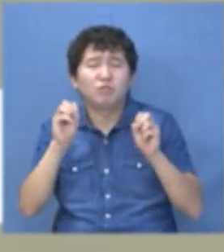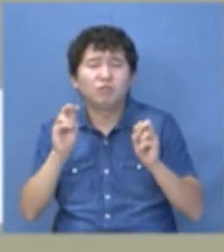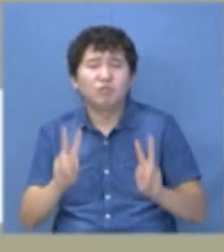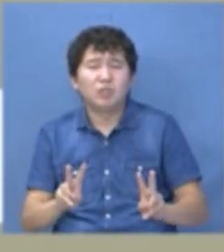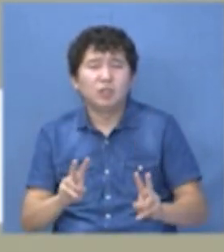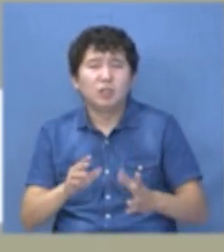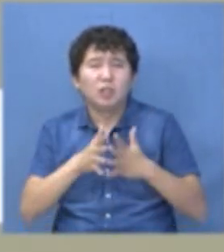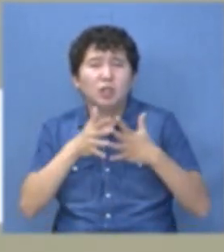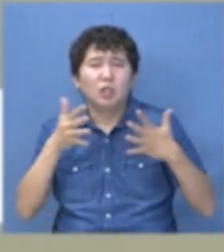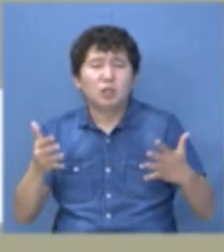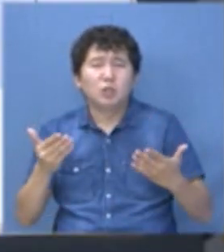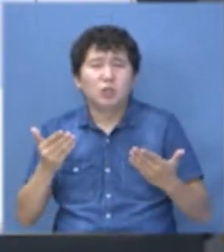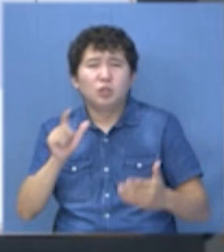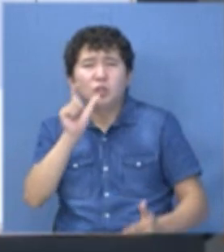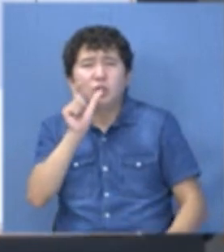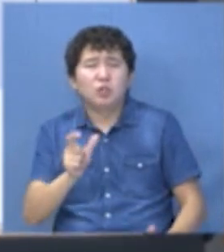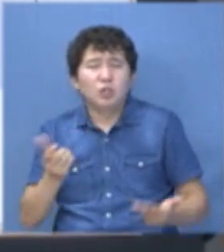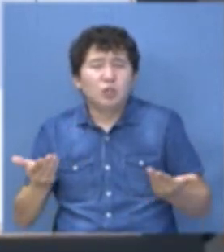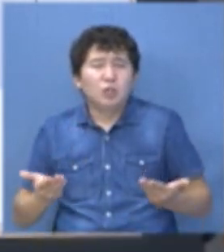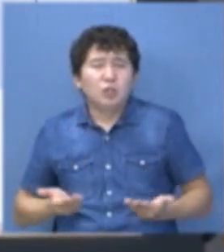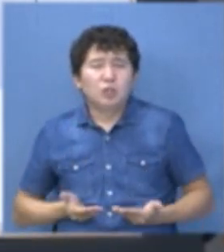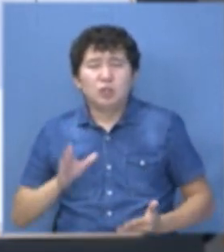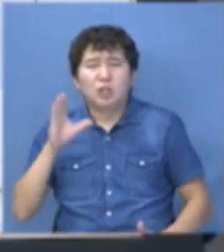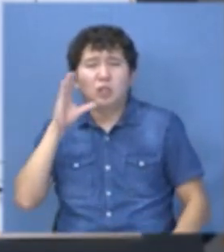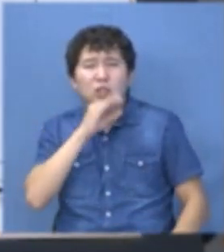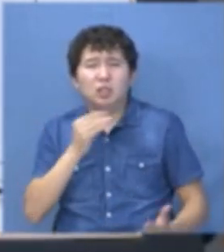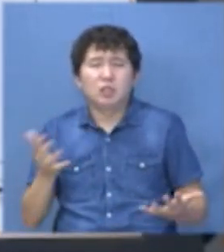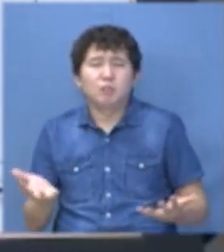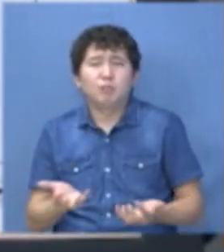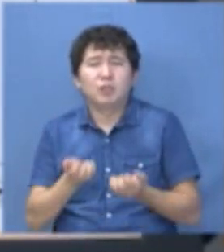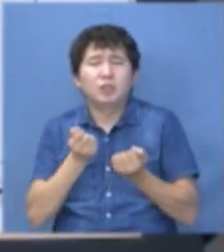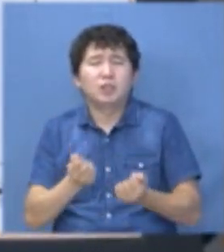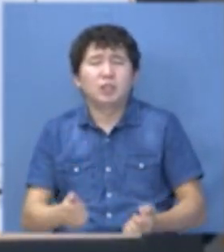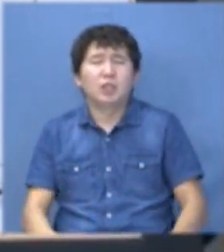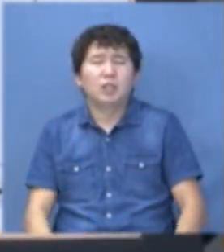больше человеческих жизней удастся спасти. Карина Мурадова, Асхат Урдыбаев, Алтай Акпарат.